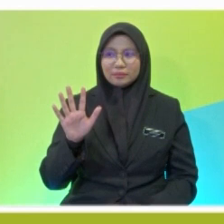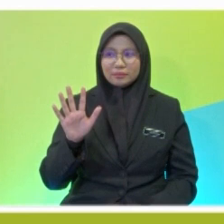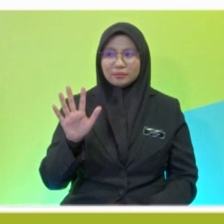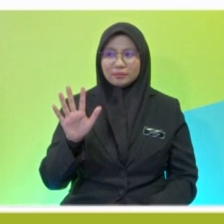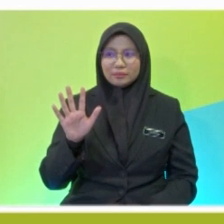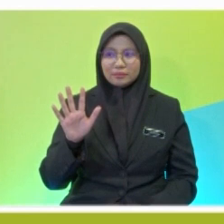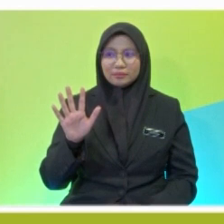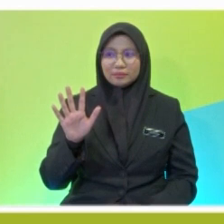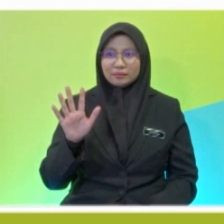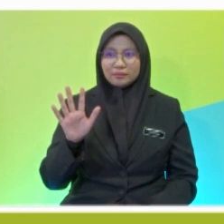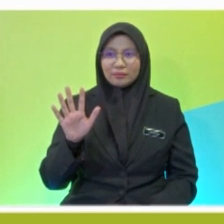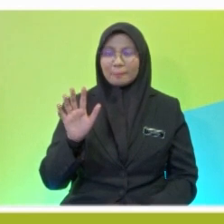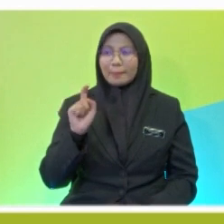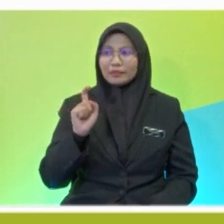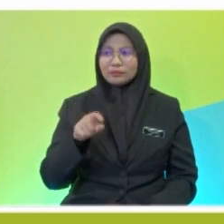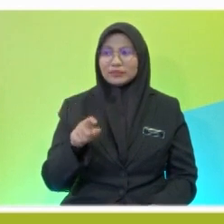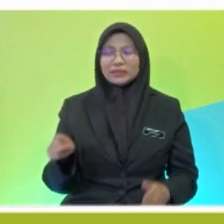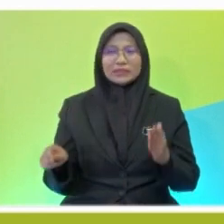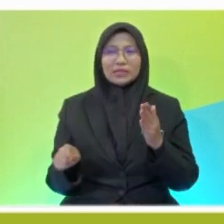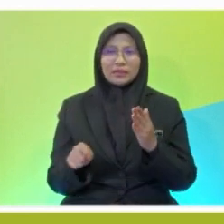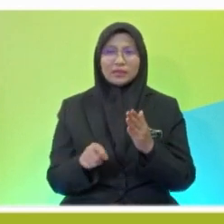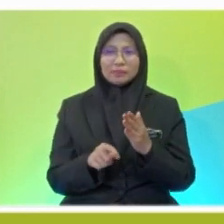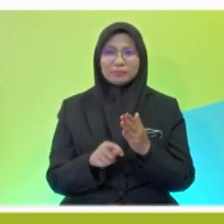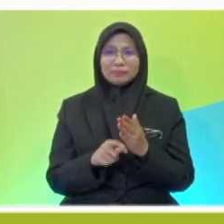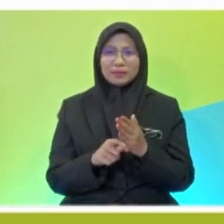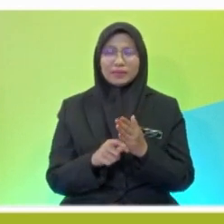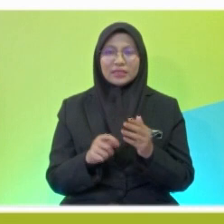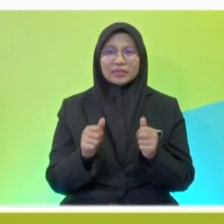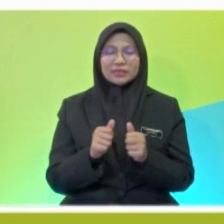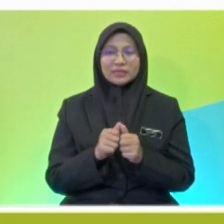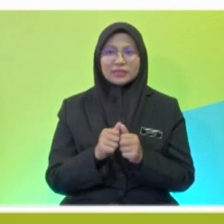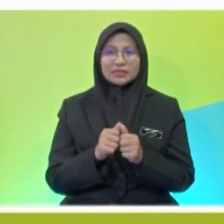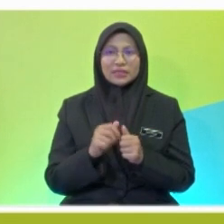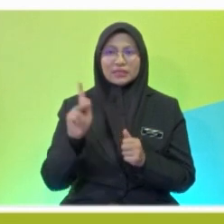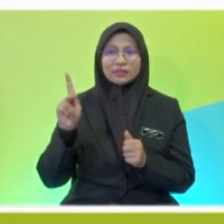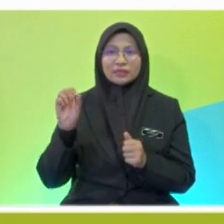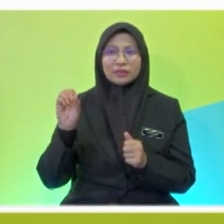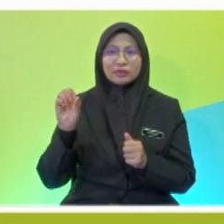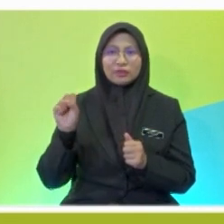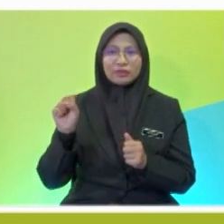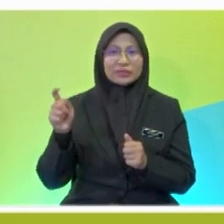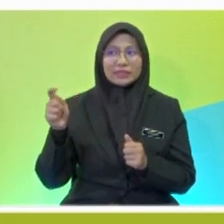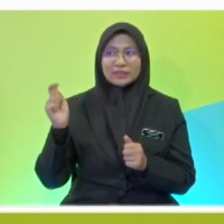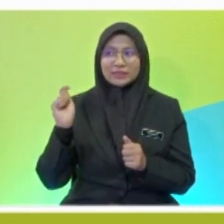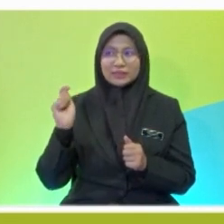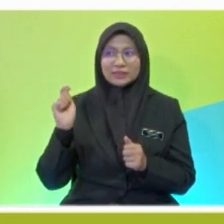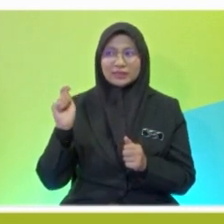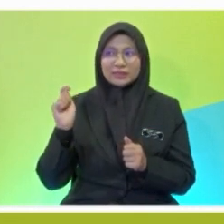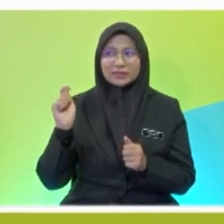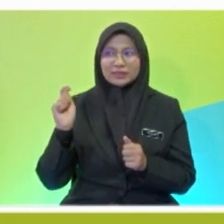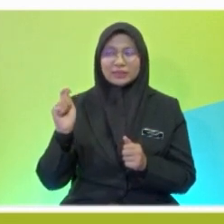kita perlu ditambahkan dengan kos-kos yang telah kita dapati tadi yaitu cost bahan